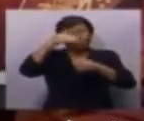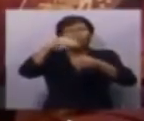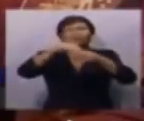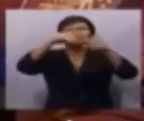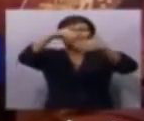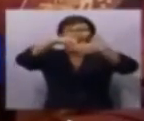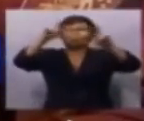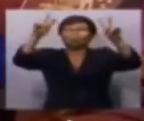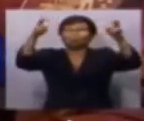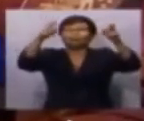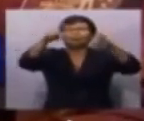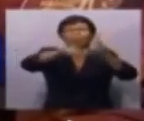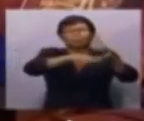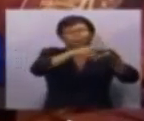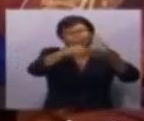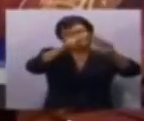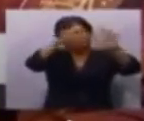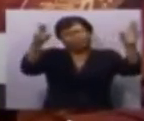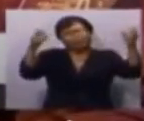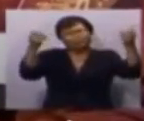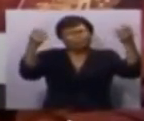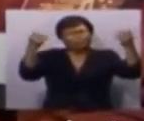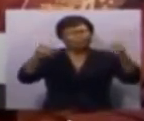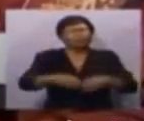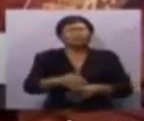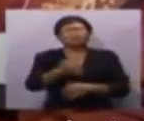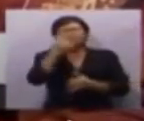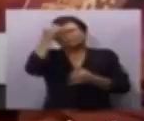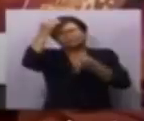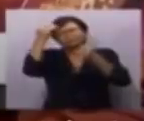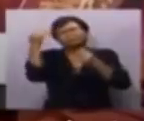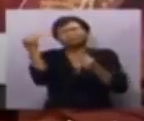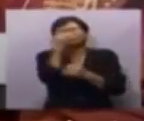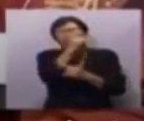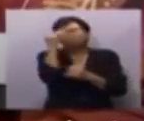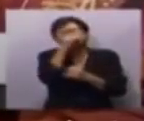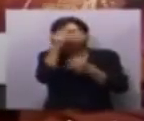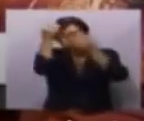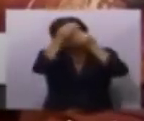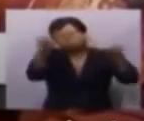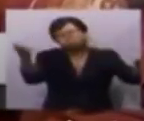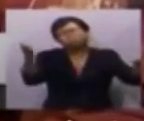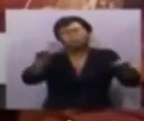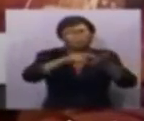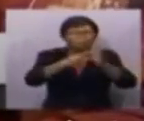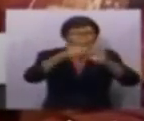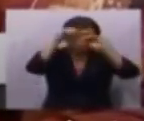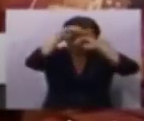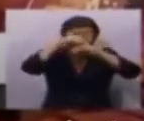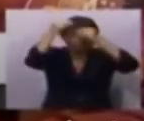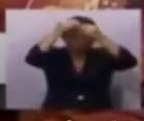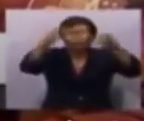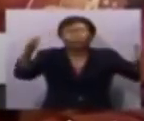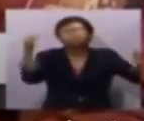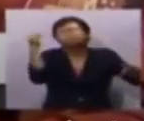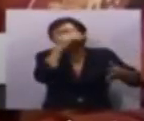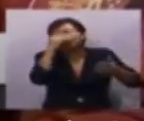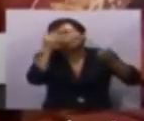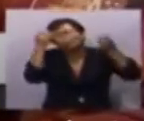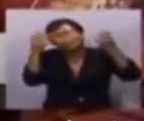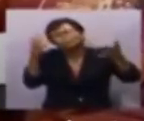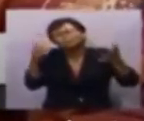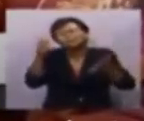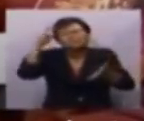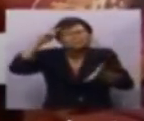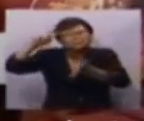raya, selalunya akan berlaku banyak disinformation dari media sosial. Disinformation ini maksudnya penyebaran maklumat yang tidak benar